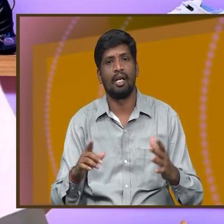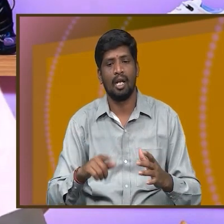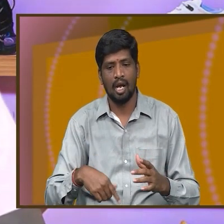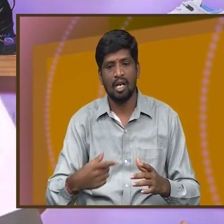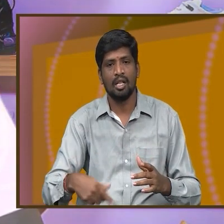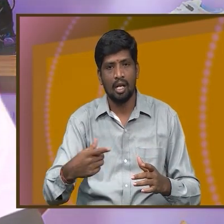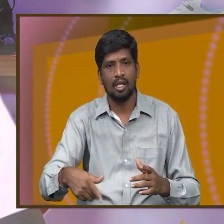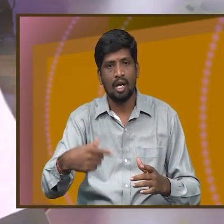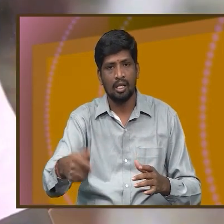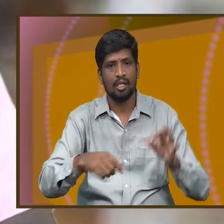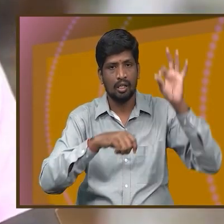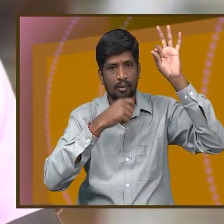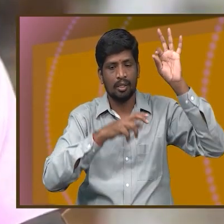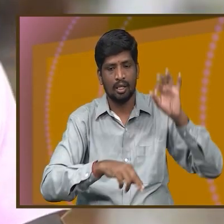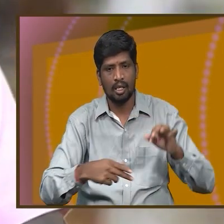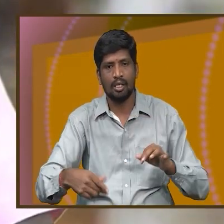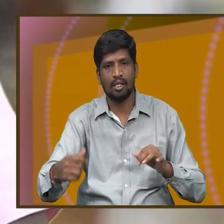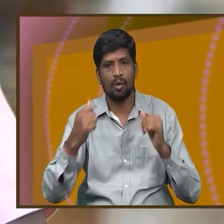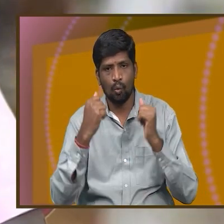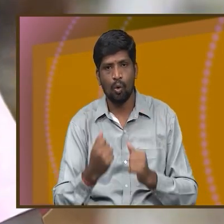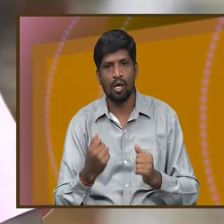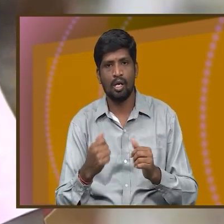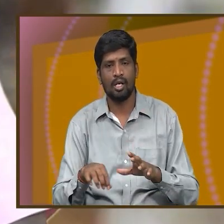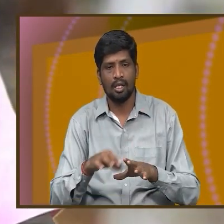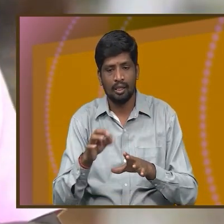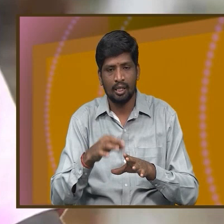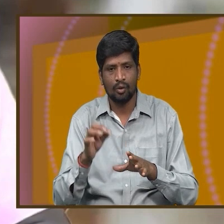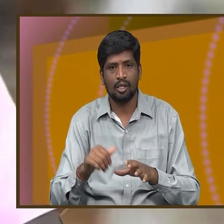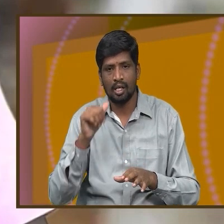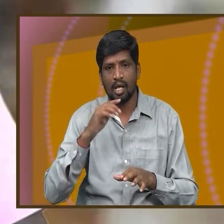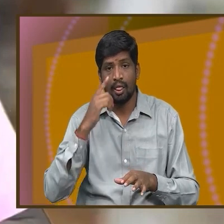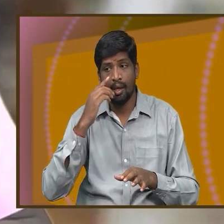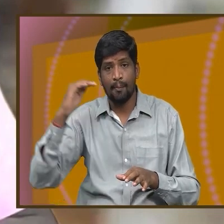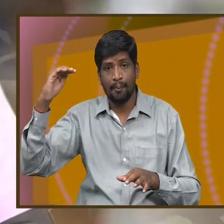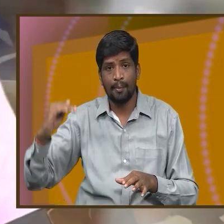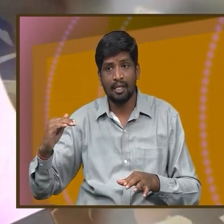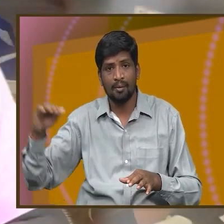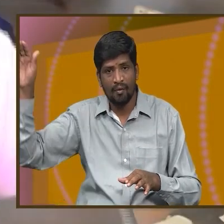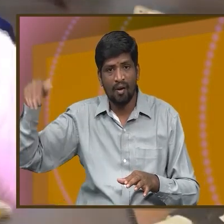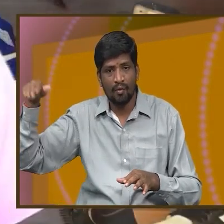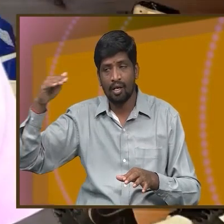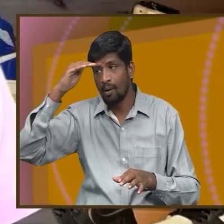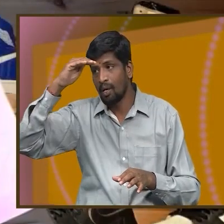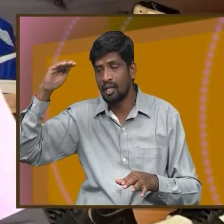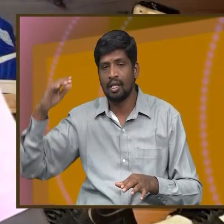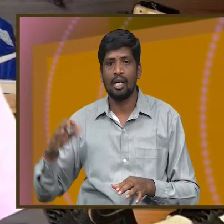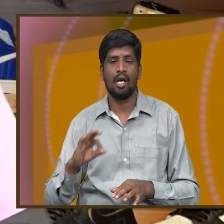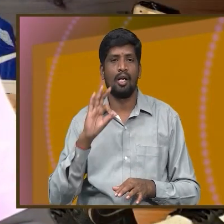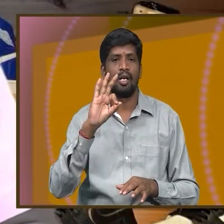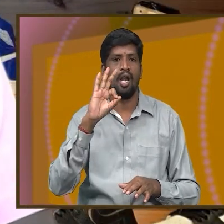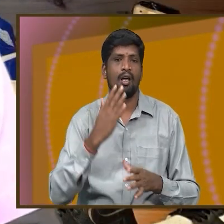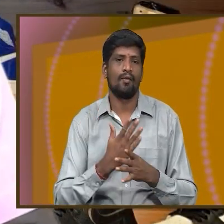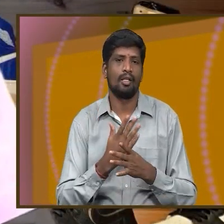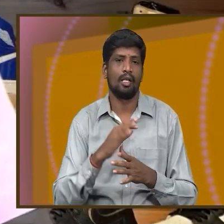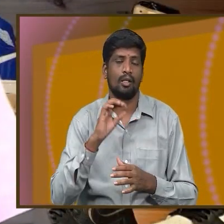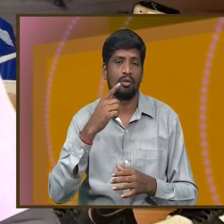அதே தியேட்டரில் உட்காந்து வாசலில் உட்காந்து அந்த சிறுமிக்காக காத்திக்கிட்டு இருக்கக்கூடிய தொழில் நேர்மை, அப்படிங்கிற ஒரு விஷயத்தையும் அழகாக ராமகிருஷ்ணன் அவர்கள் படம்